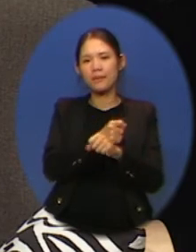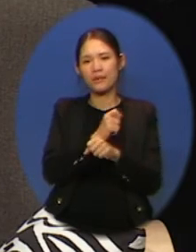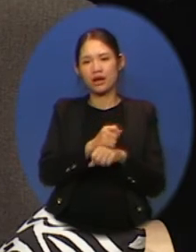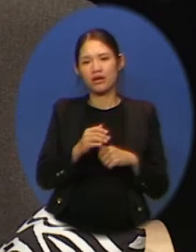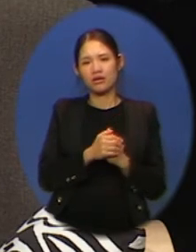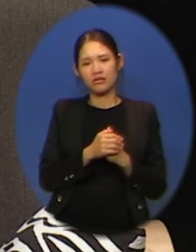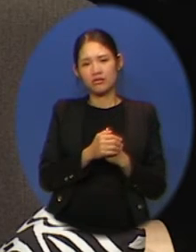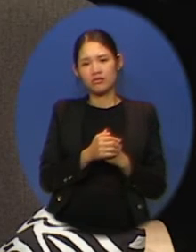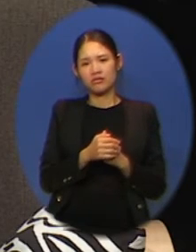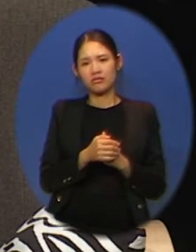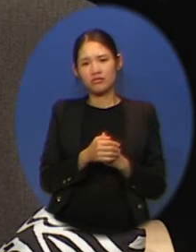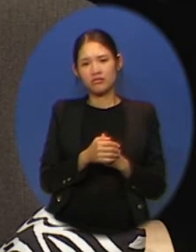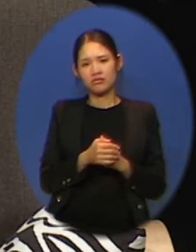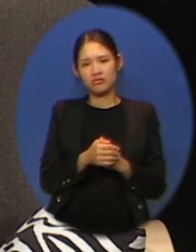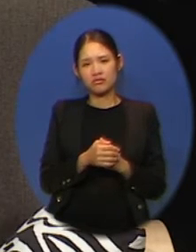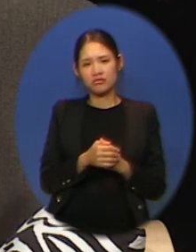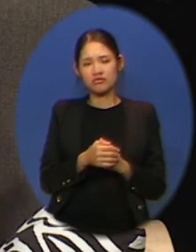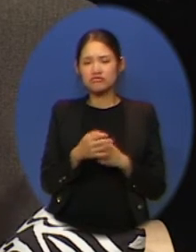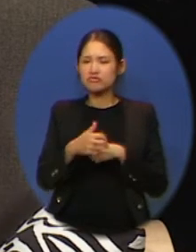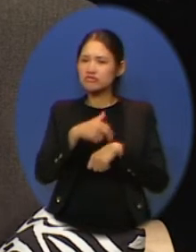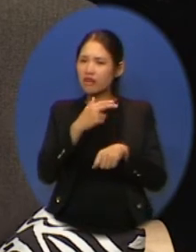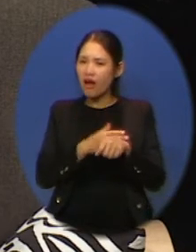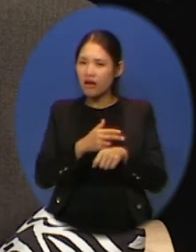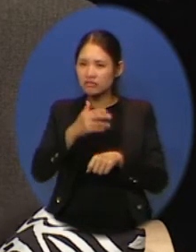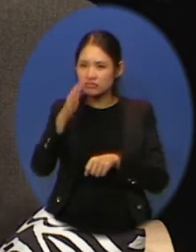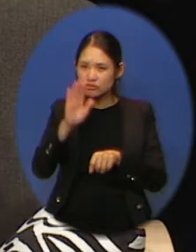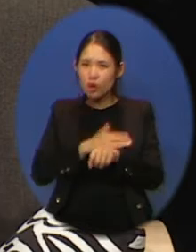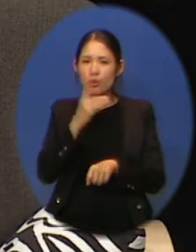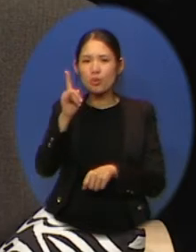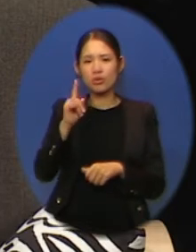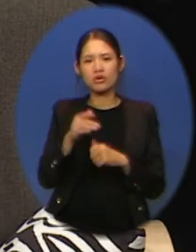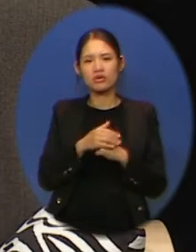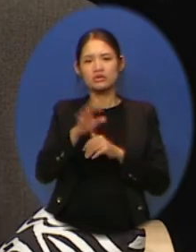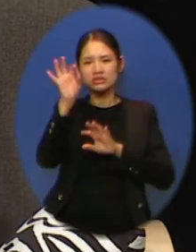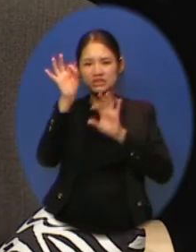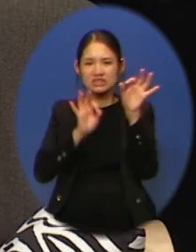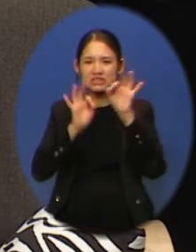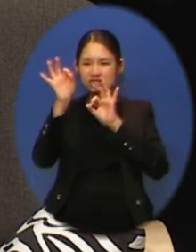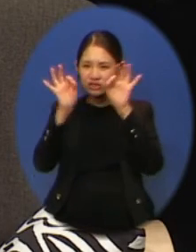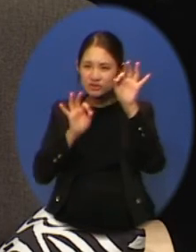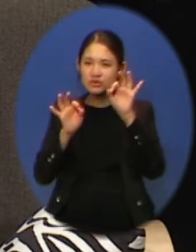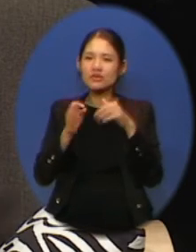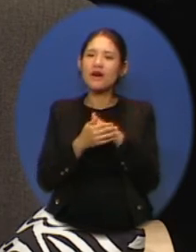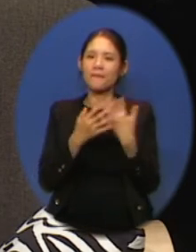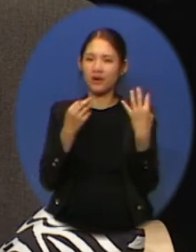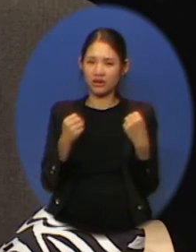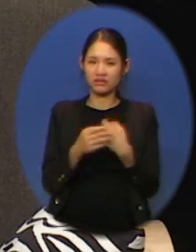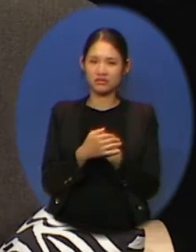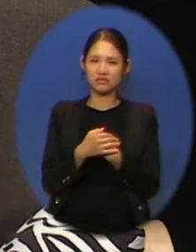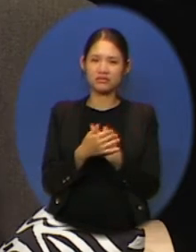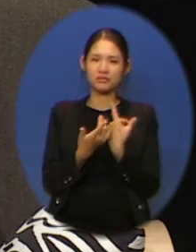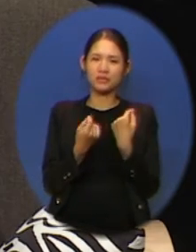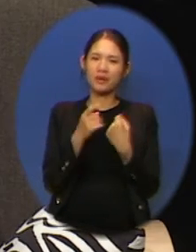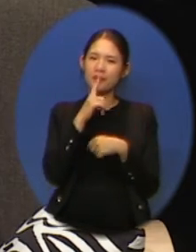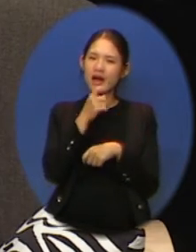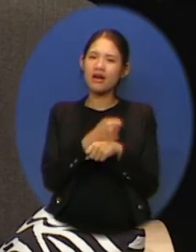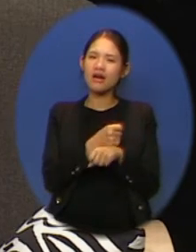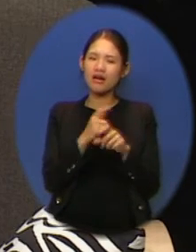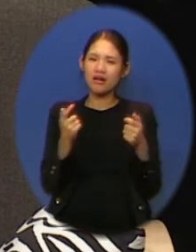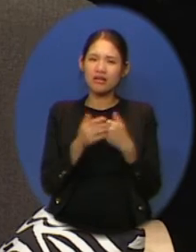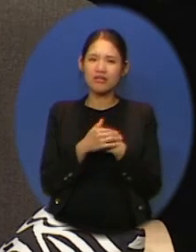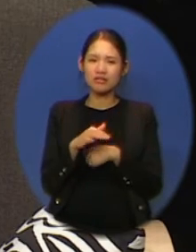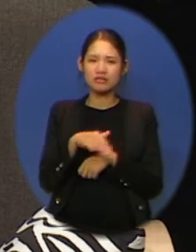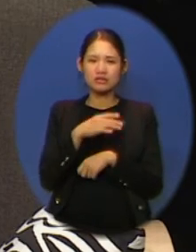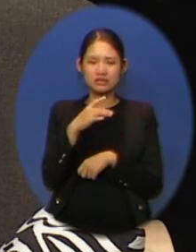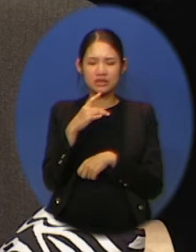낙태를 의사가 모자라지 이런 실수를 볼 때 예. 이런 말 뜨면 아무것도 아니에요. 그러면 예. 우리가